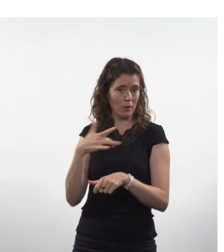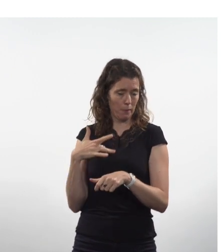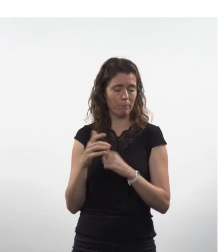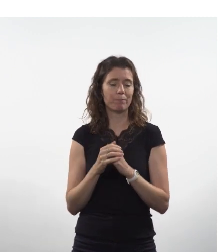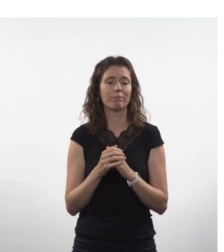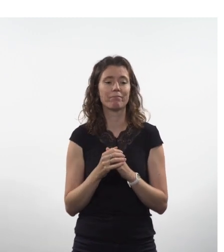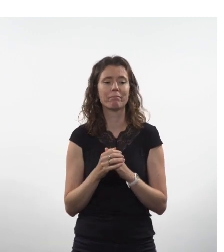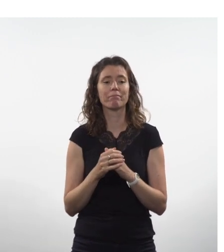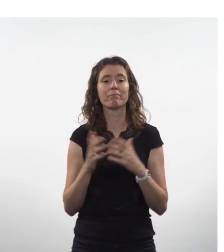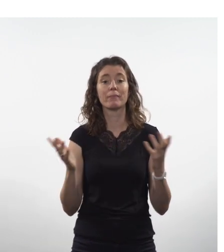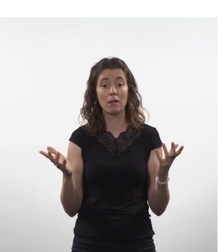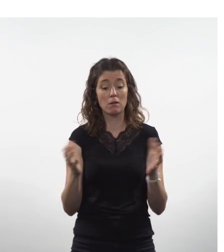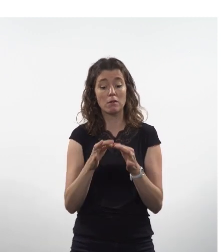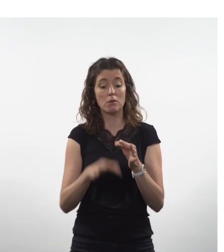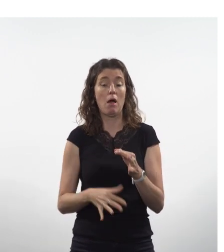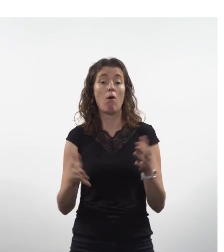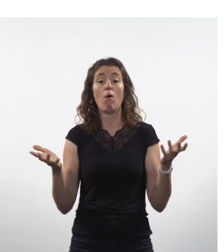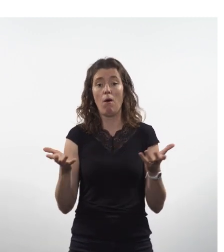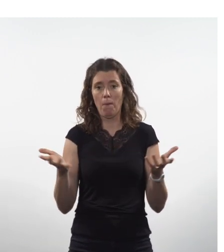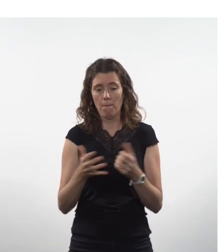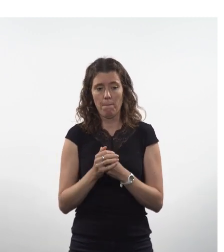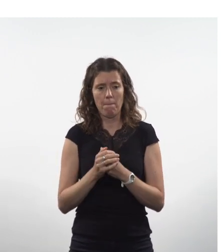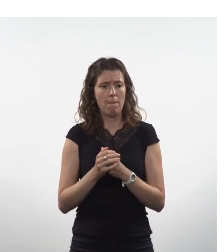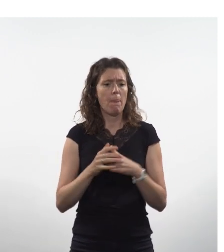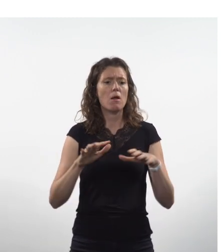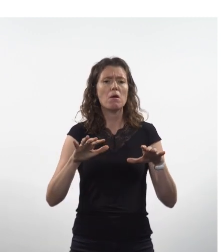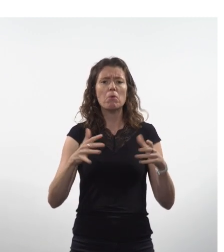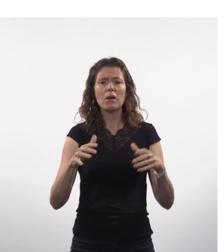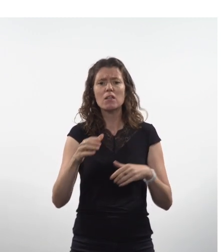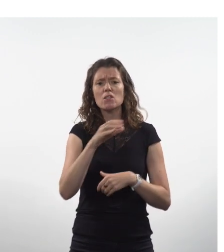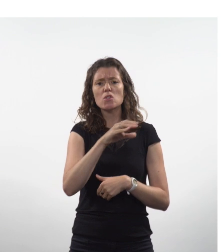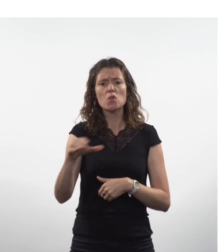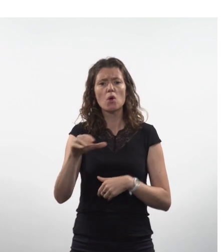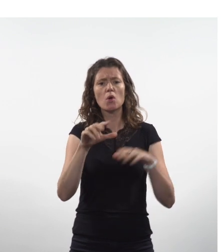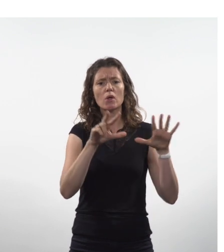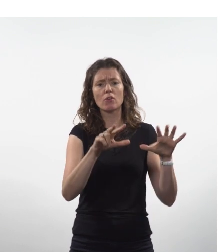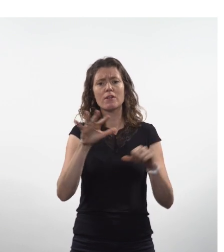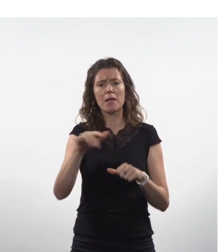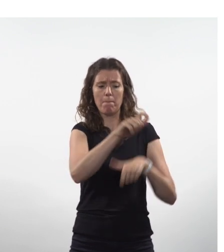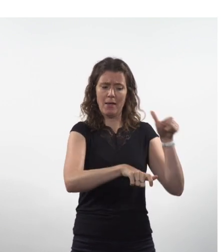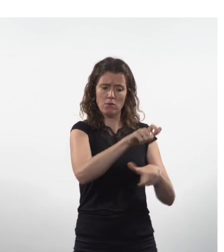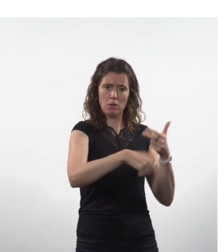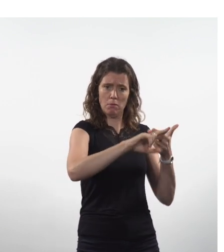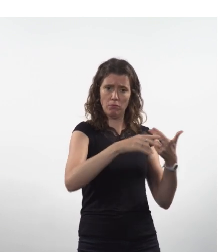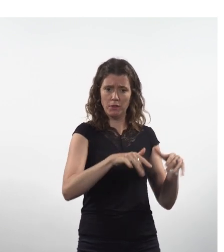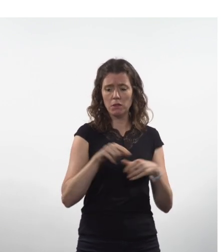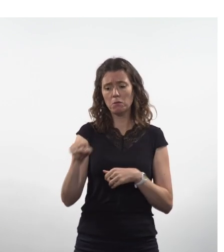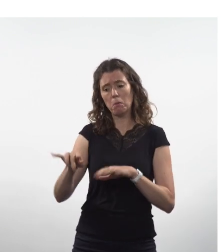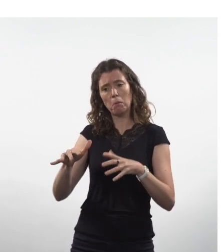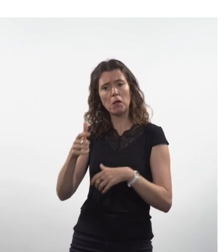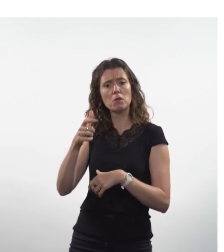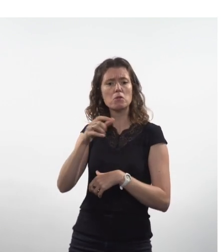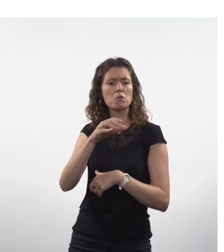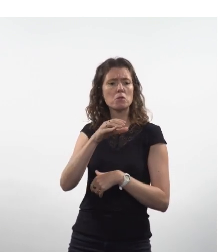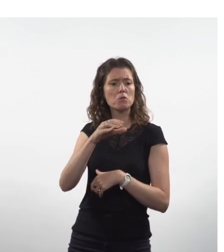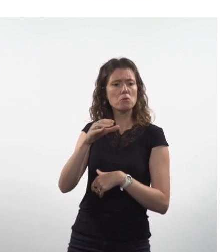Alors, et donc, cette enquête, on a vu à peu près 185 pour les patients sourds et à peu près 240